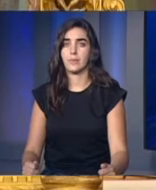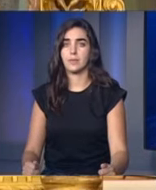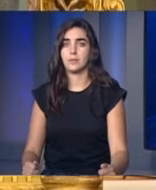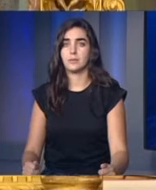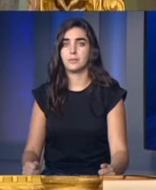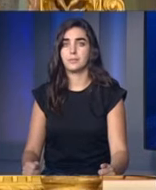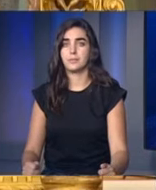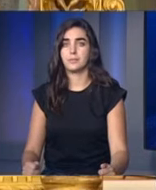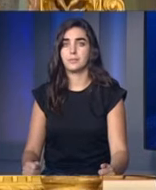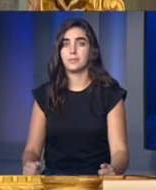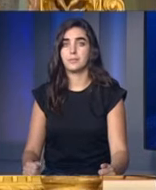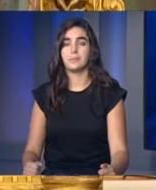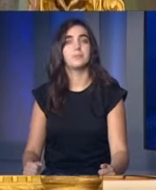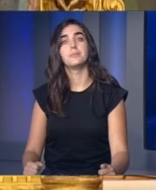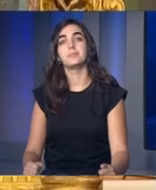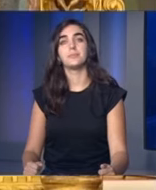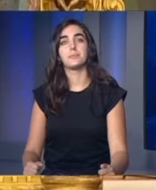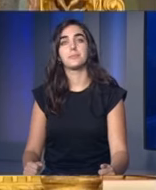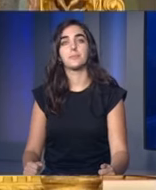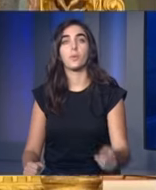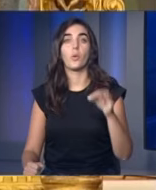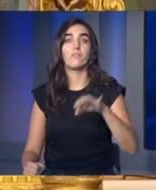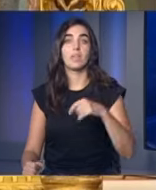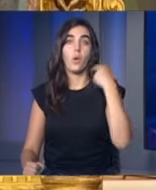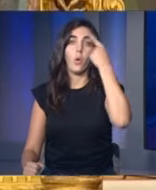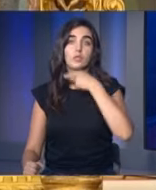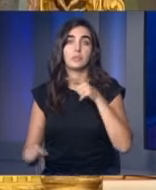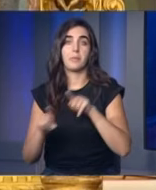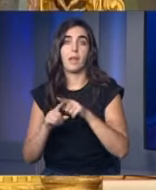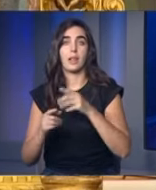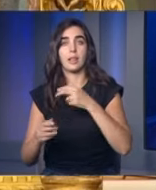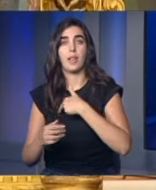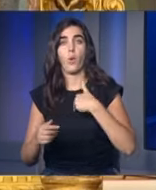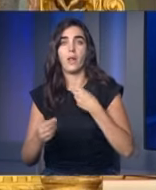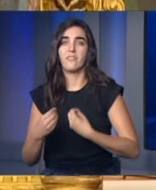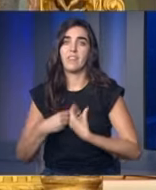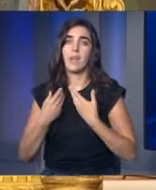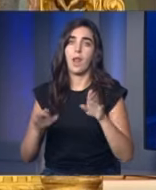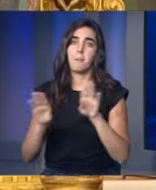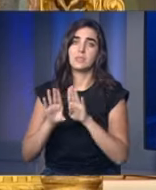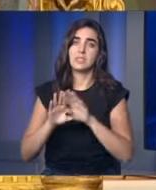يلزمنا أبرار، كم يلزمنا بر، كم يلزمنا قديسون